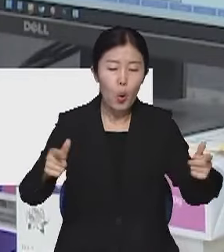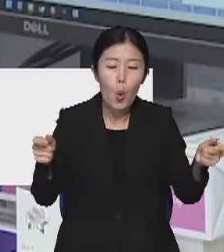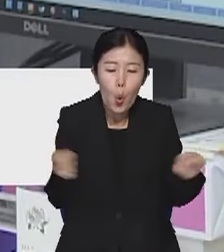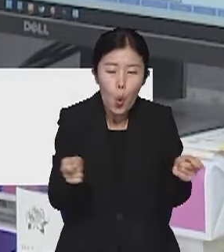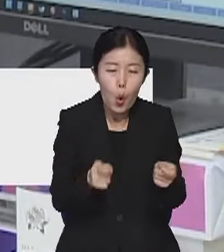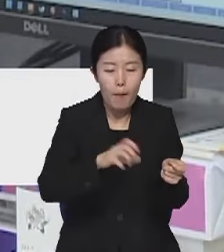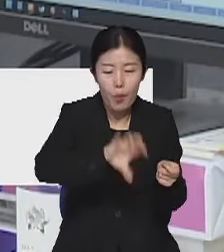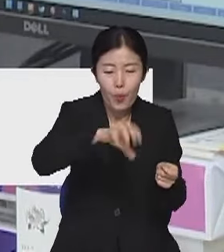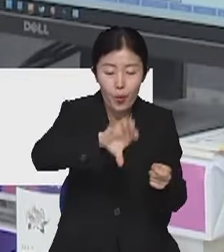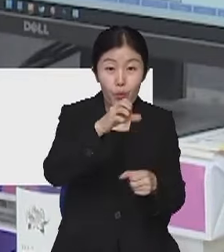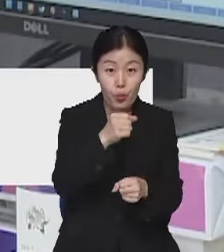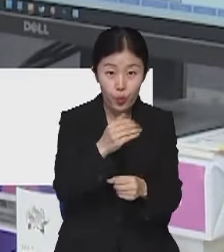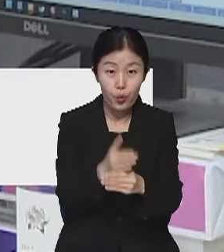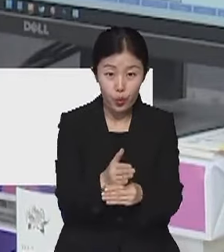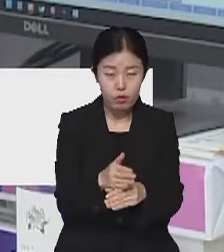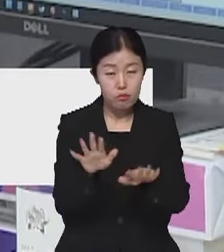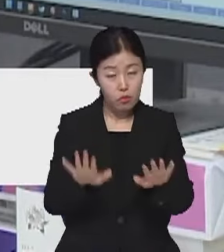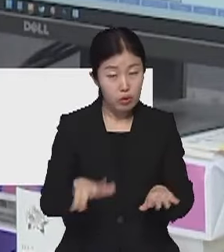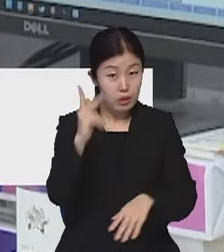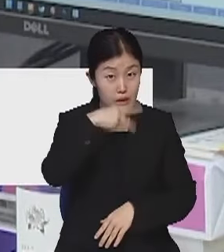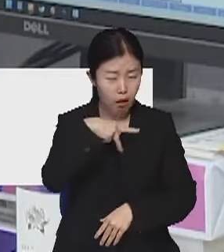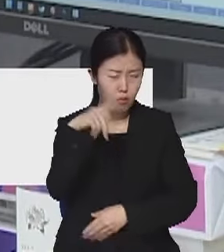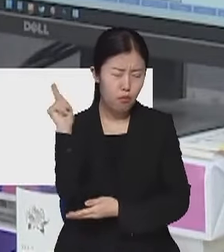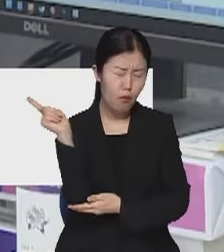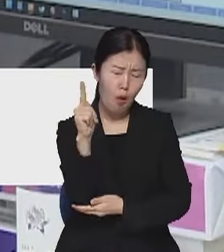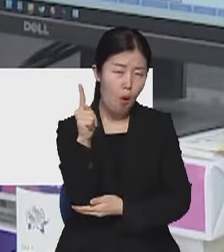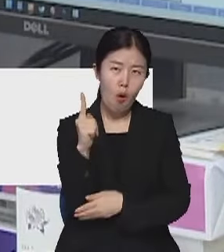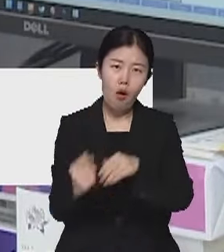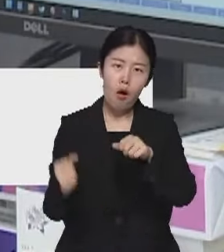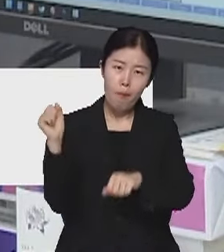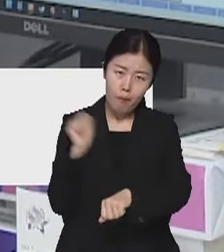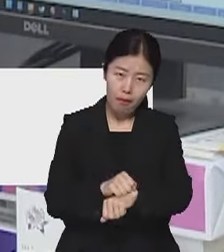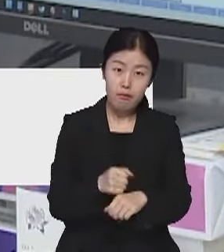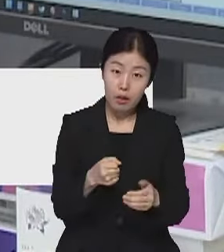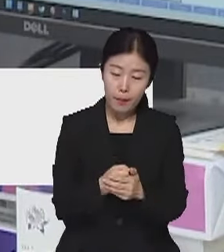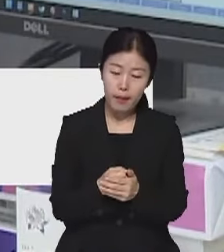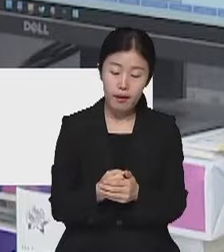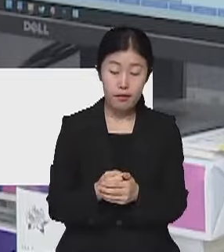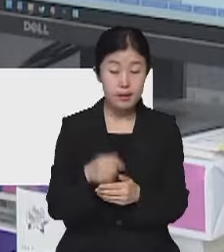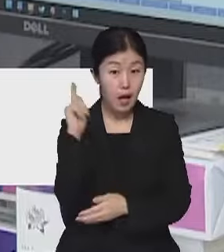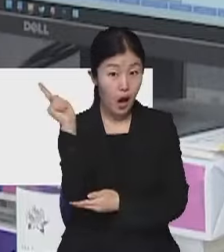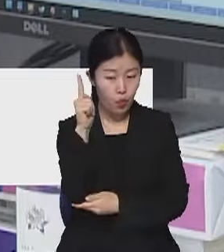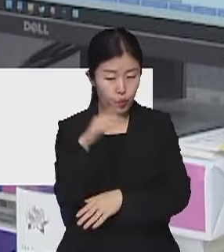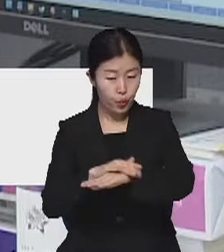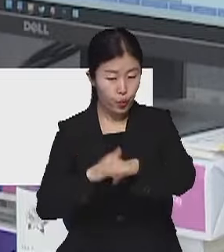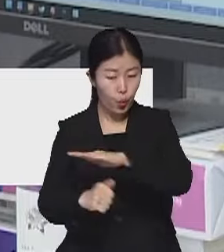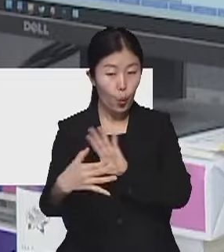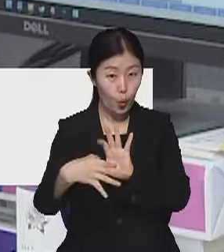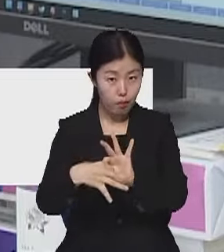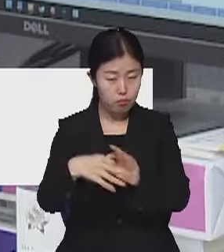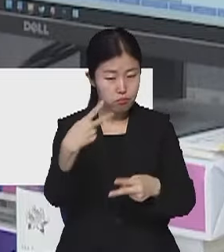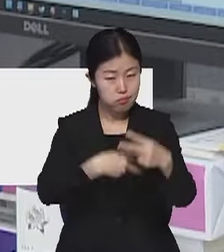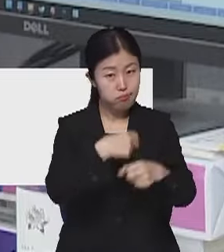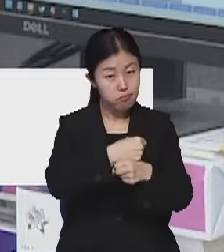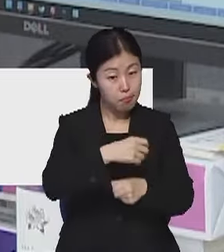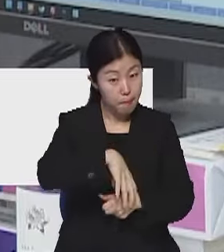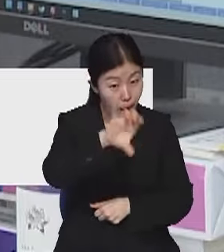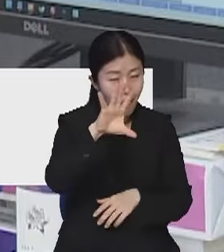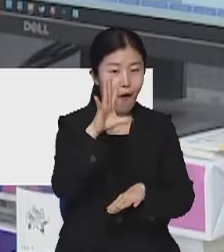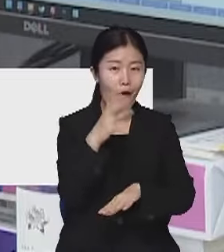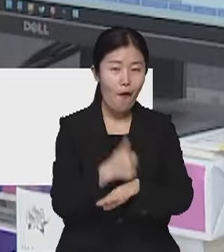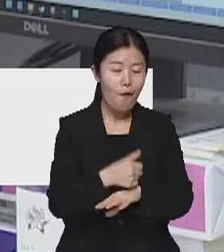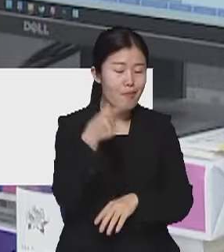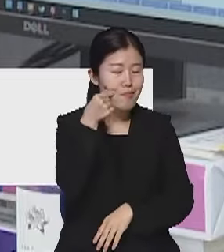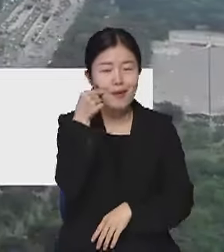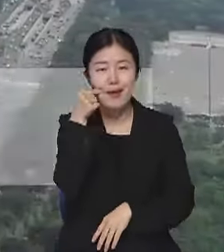있고요 또 기아가 워낙 야구를 잘하다 보니까 또 야구 선수 관련 콘텐츠를 많이 만들고 있었는데 그게 좀 사랑을 많이 받은